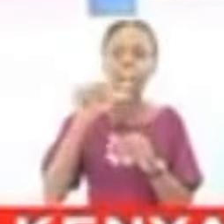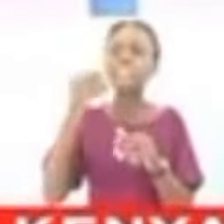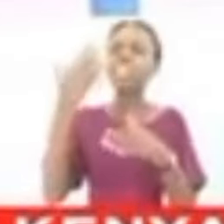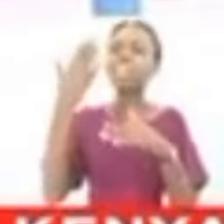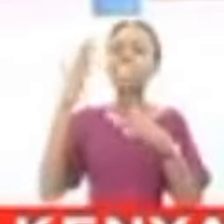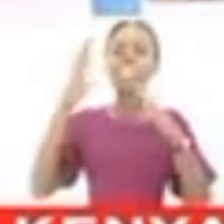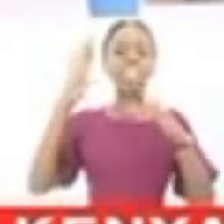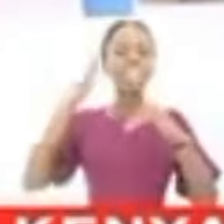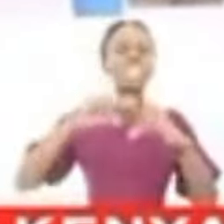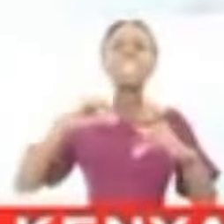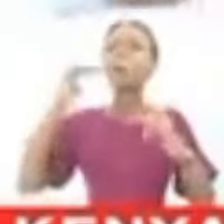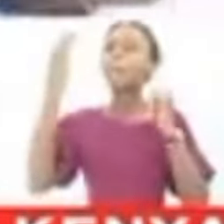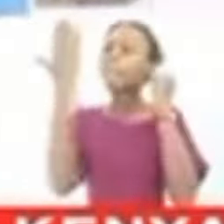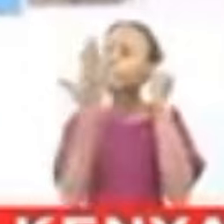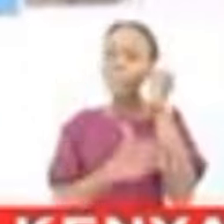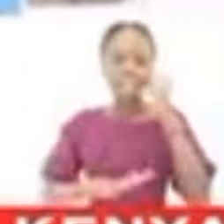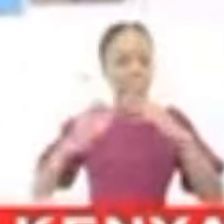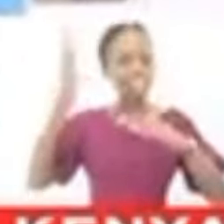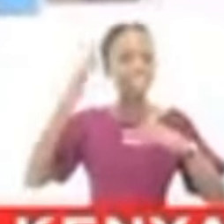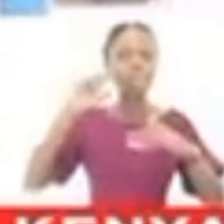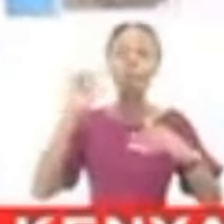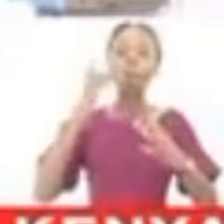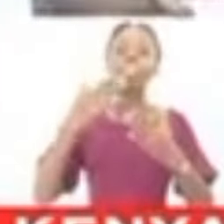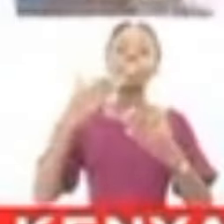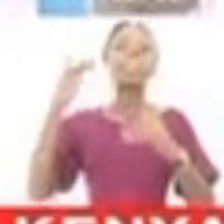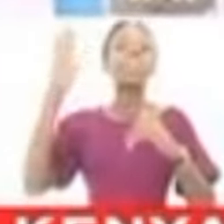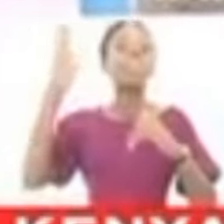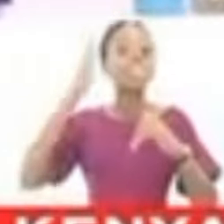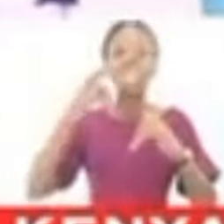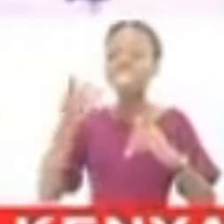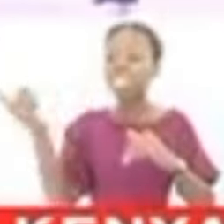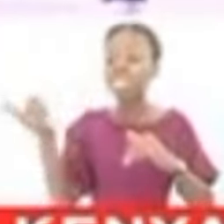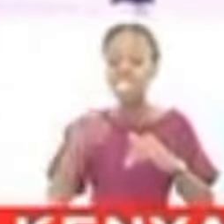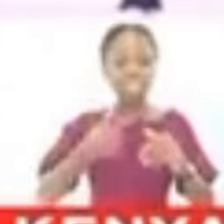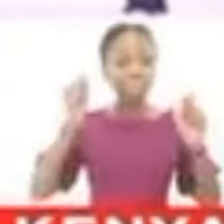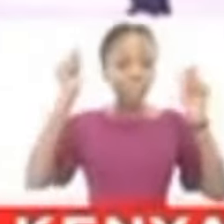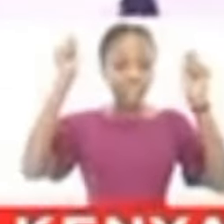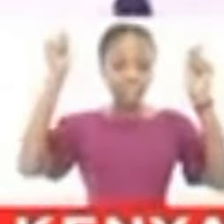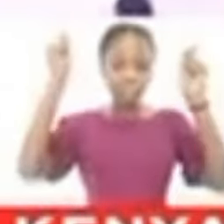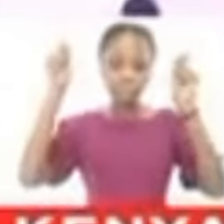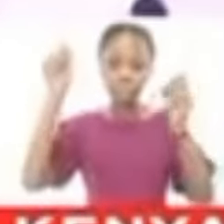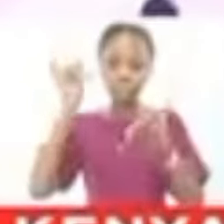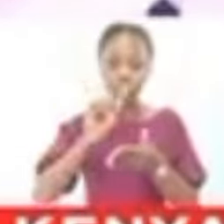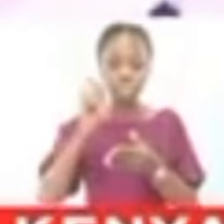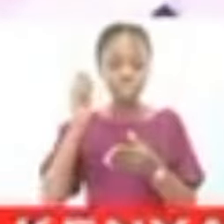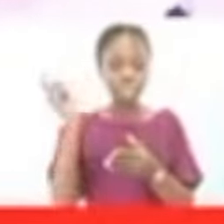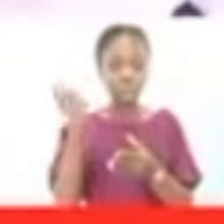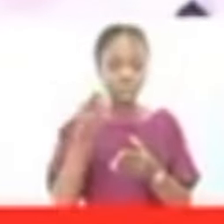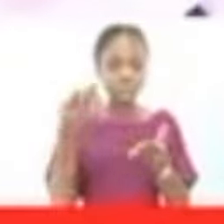ni mbaya kuliko yote, kuliko hata hii maandamano hii.